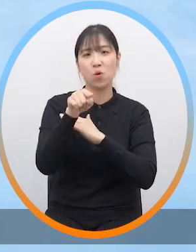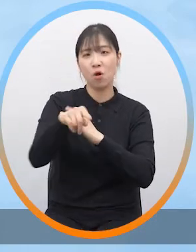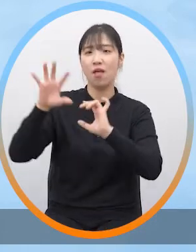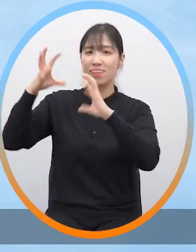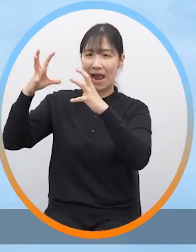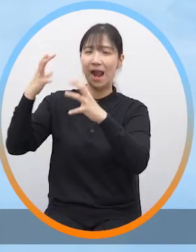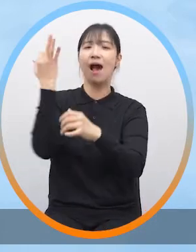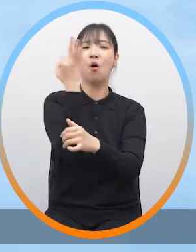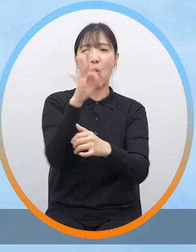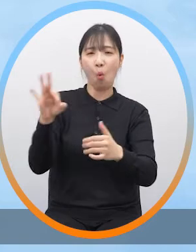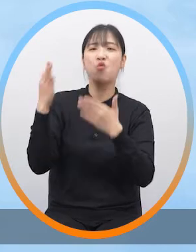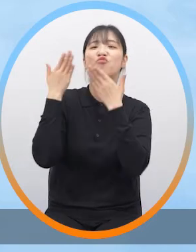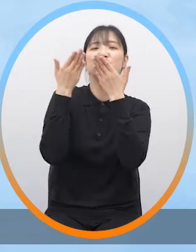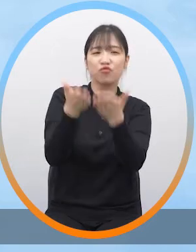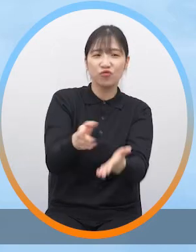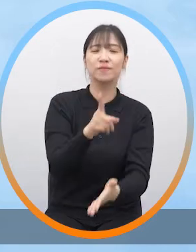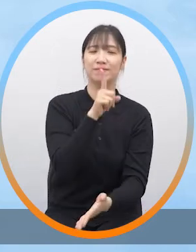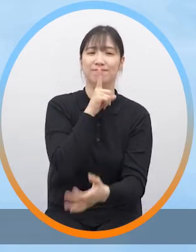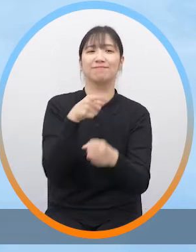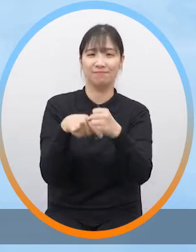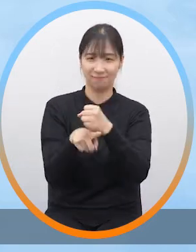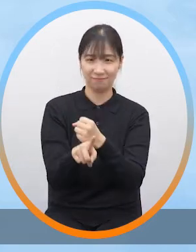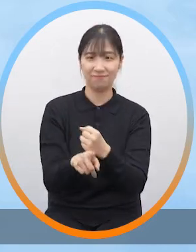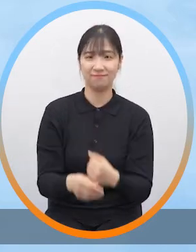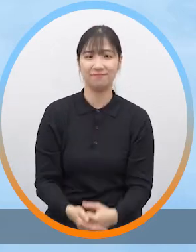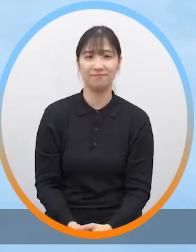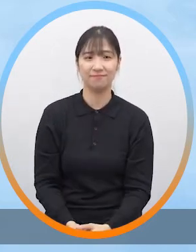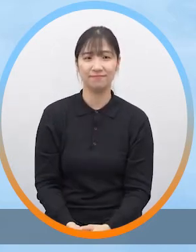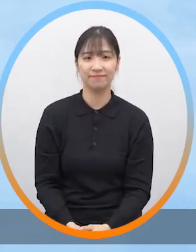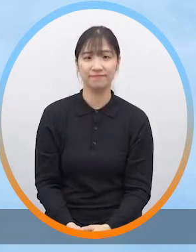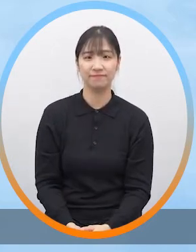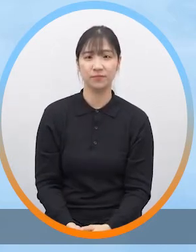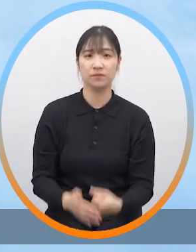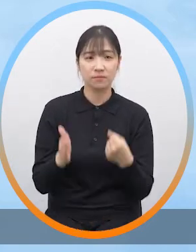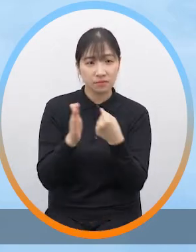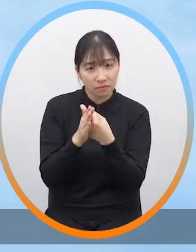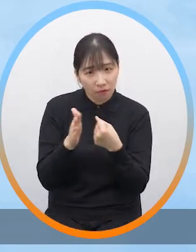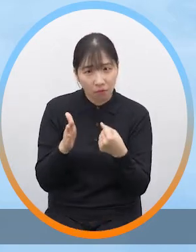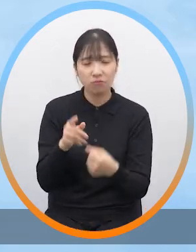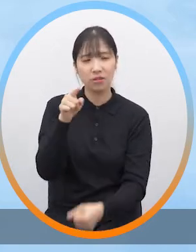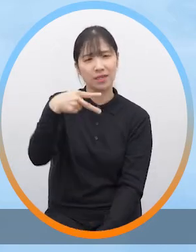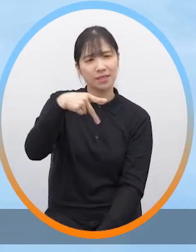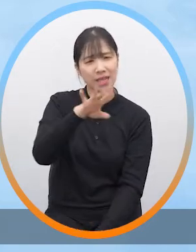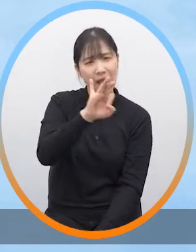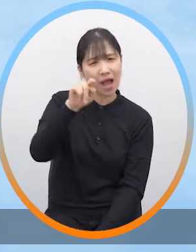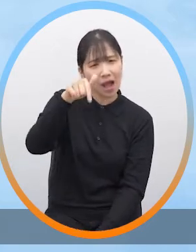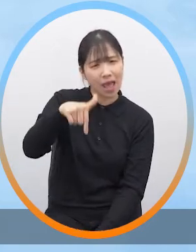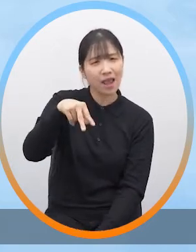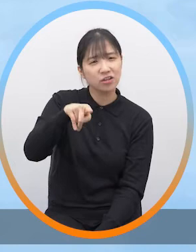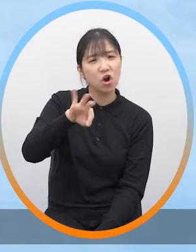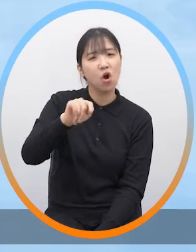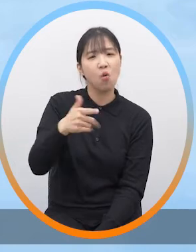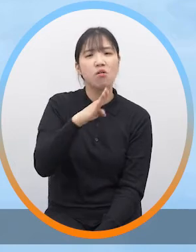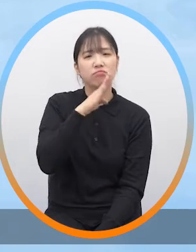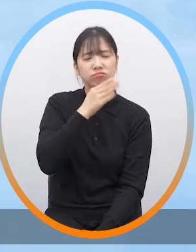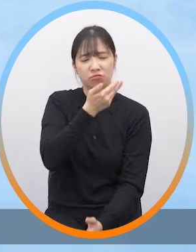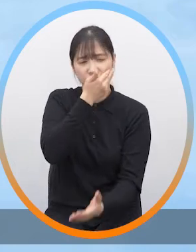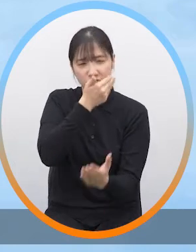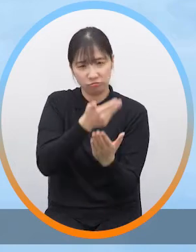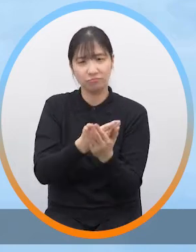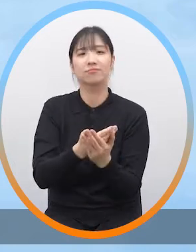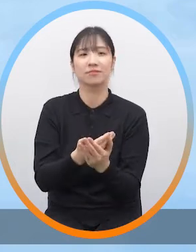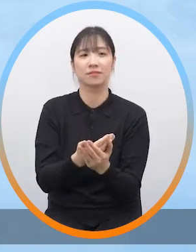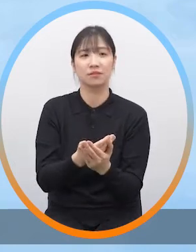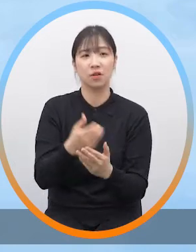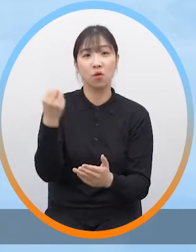것을 국가에서 공인했다는 의미가 있어요. 그런 측면에서 이 사회액서원이 된다는 것은 굉장한 의미가